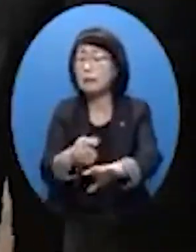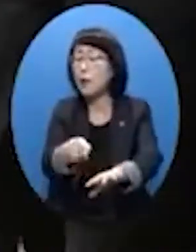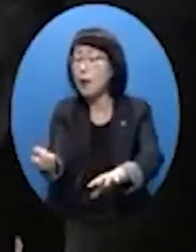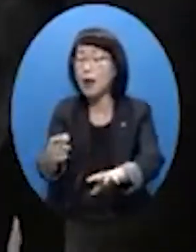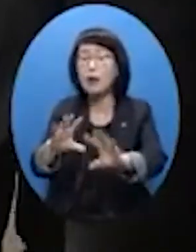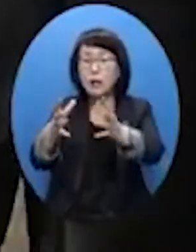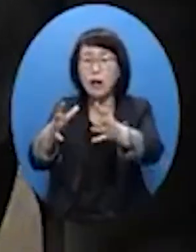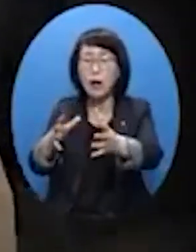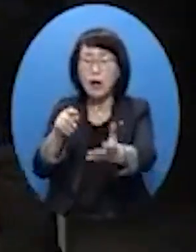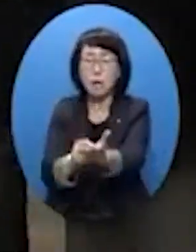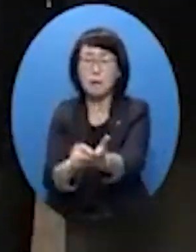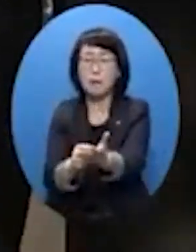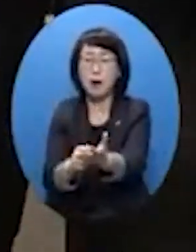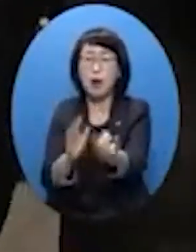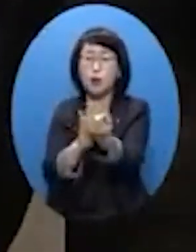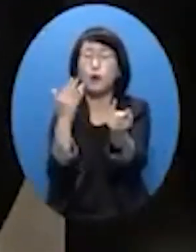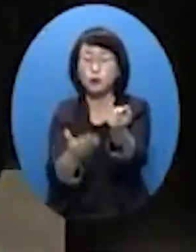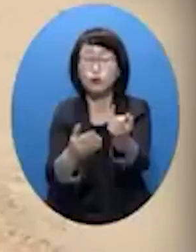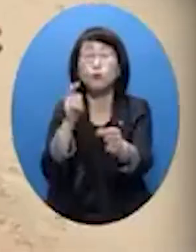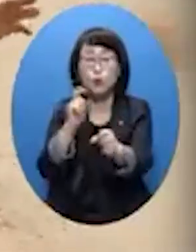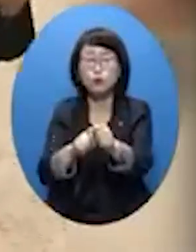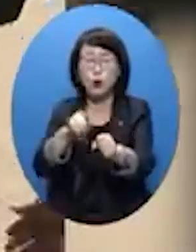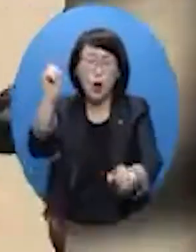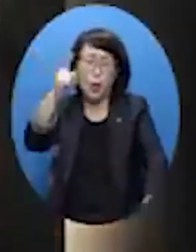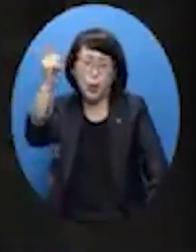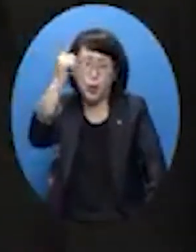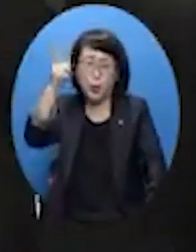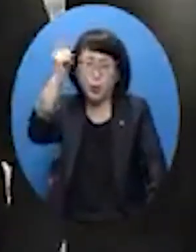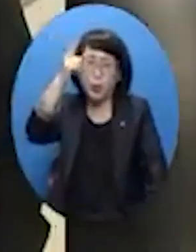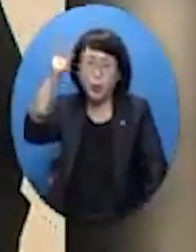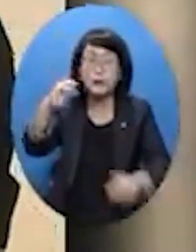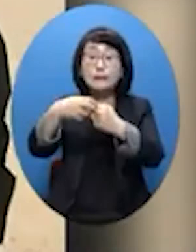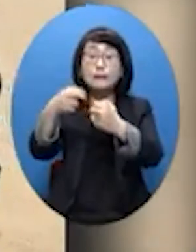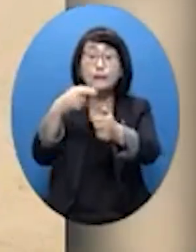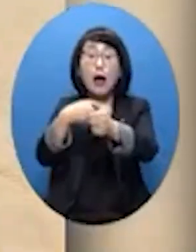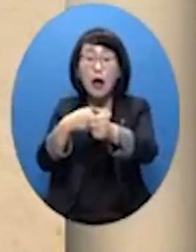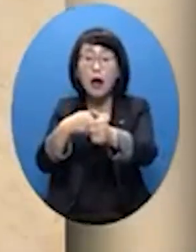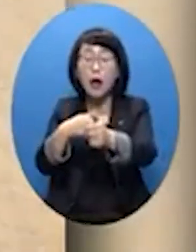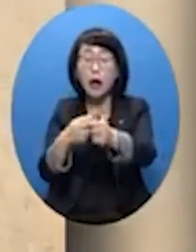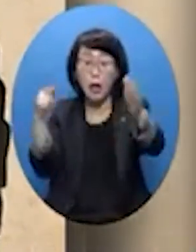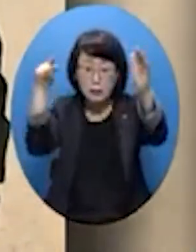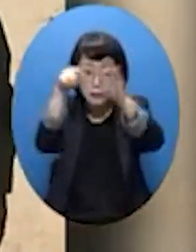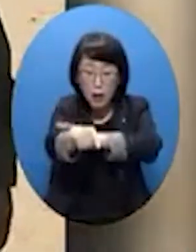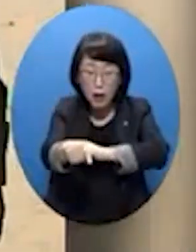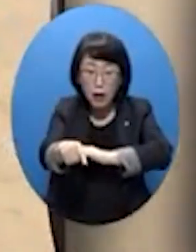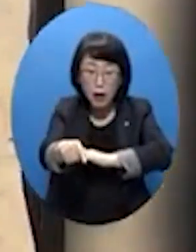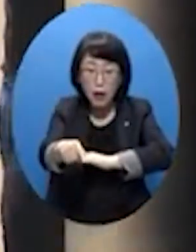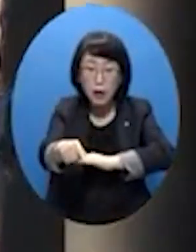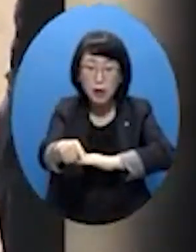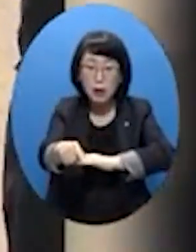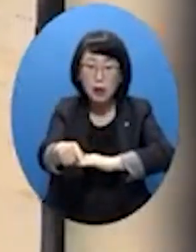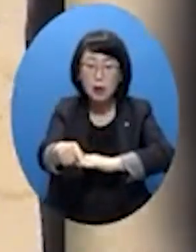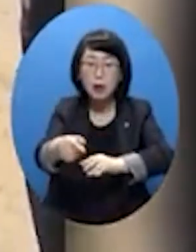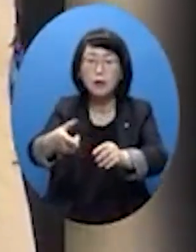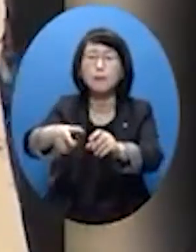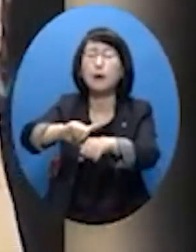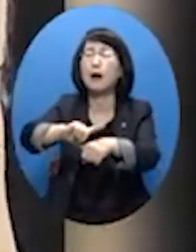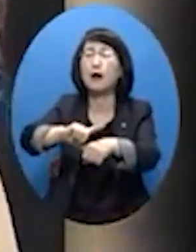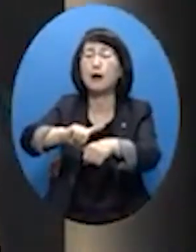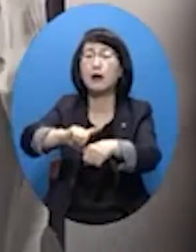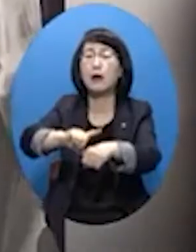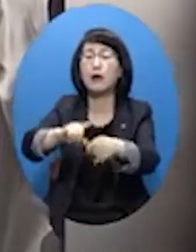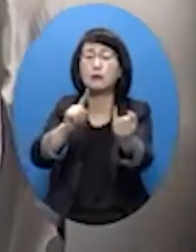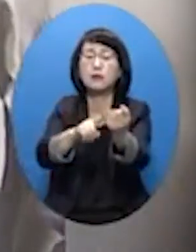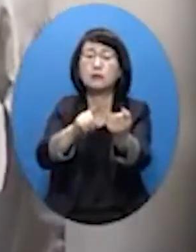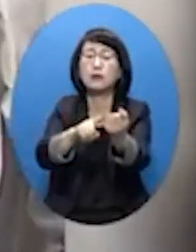긴급 구조를 위해 프로필 다 비행기를 타고 의사가 따랐지만 은 급이 도착하기